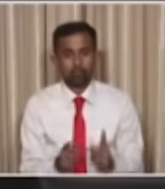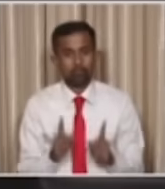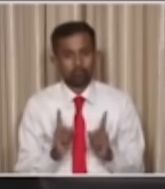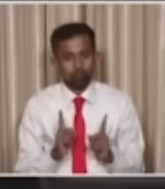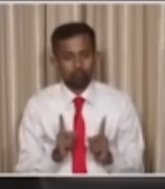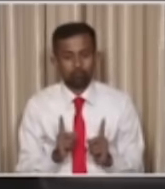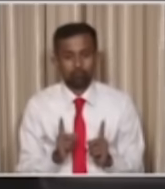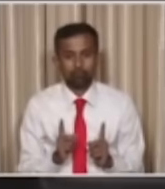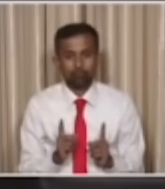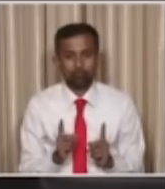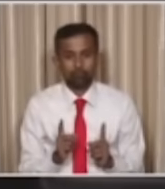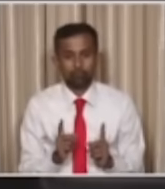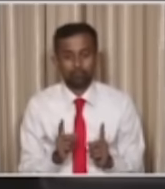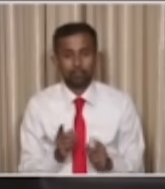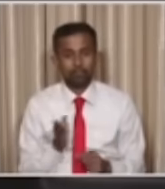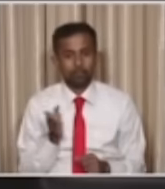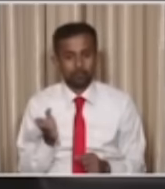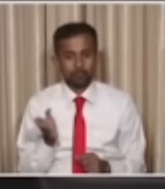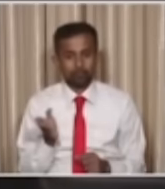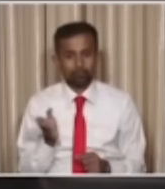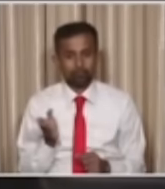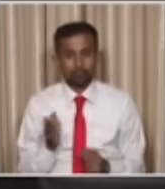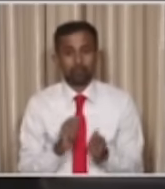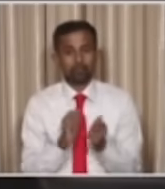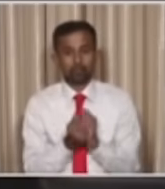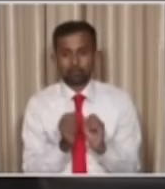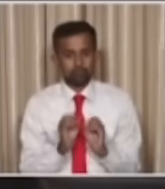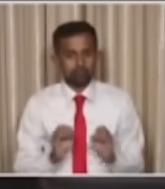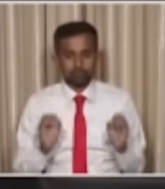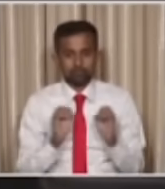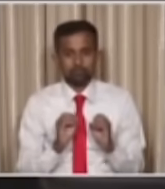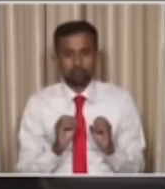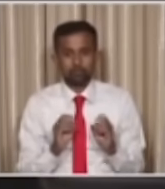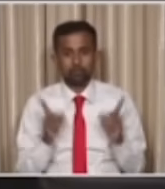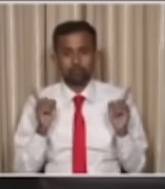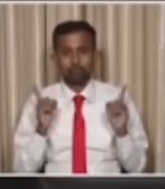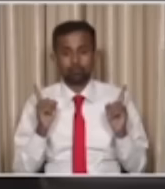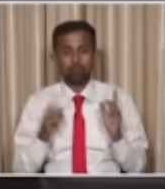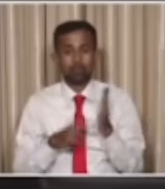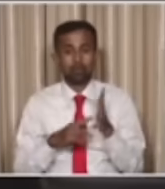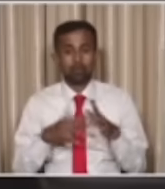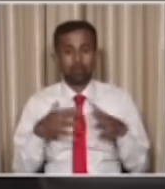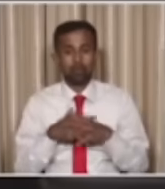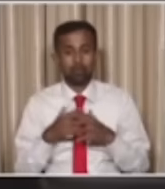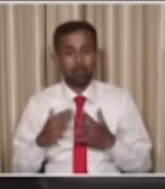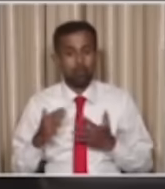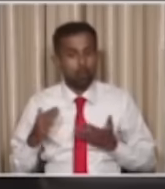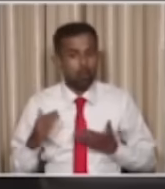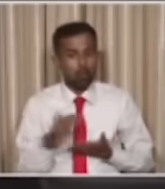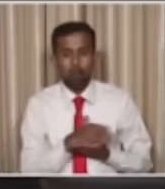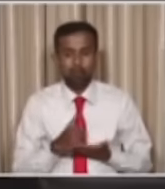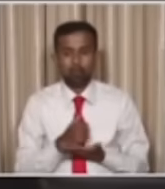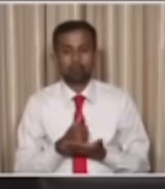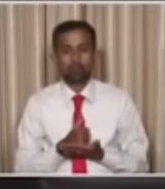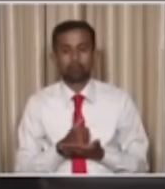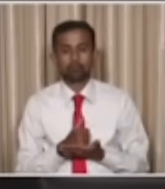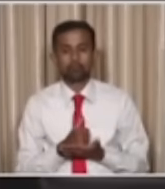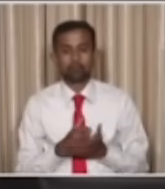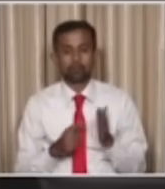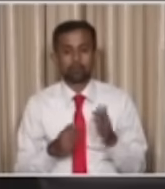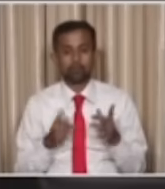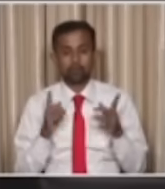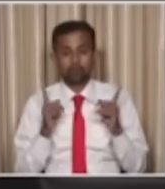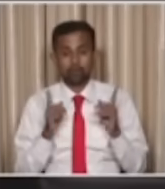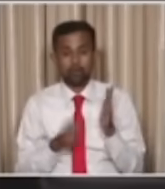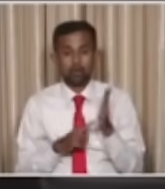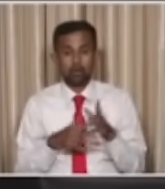පමණක් මේ මේ මේ වෙනස කරන්නේ නැතුව අපේ ස්පෝර්ට්ස් ලෝ එකම මිනි උළු ස්පෝර්ට්ස් ලෝ එකම ක්‍රිකට්